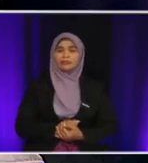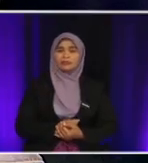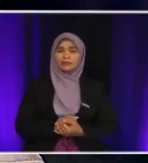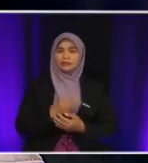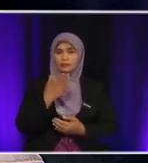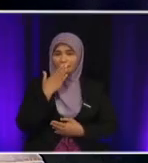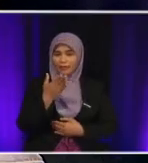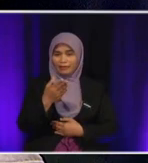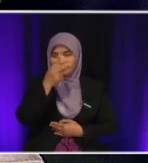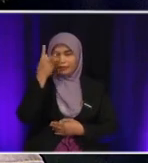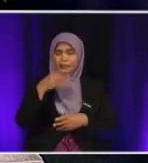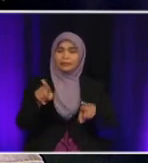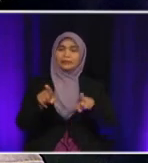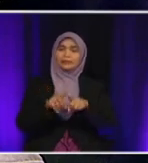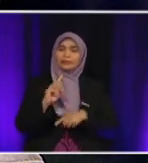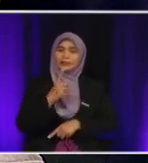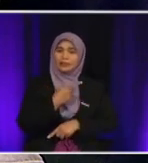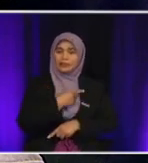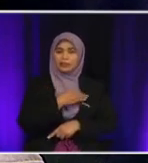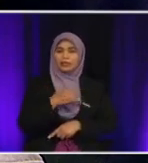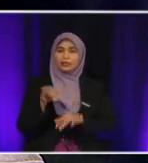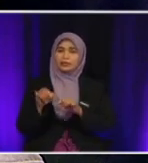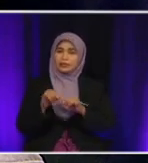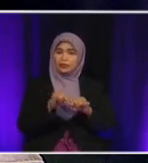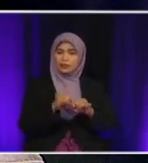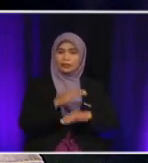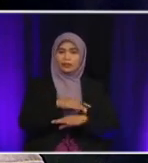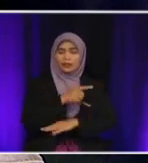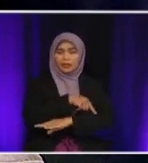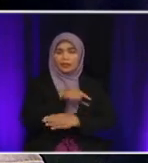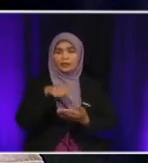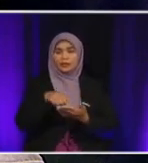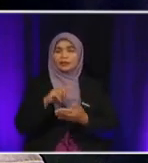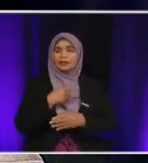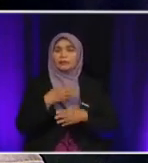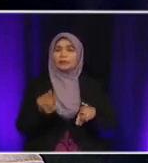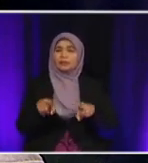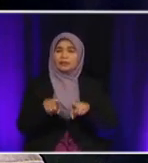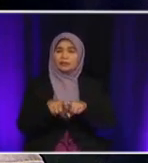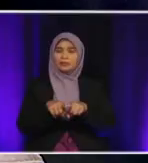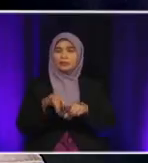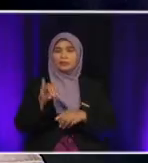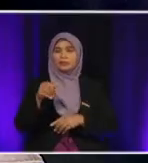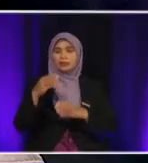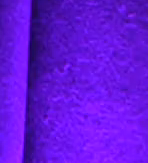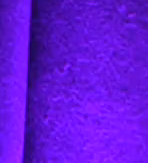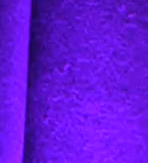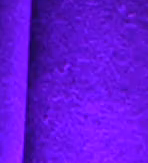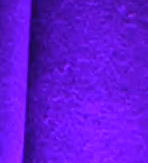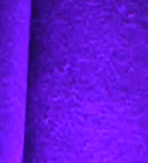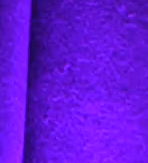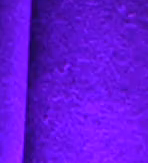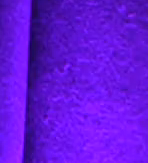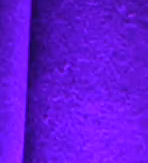bersama dengan kita Pada hari ini dan juga pada hari ini kita ada juga juru bahasa isyarat cek gu Nur Asmawati